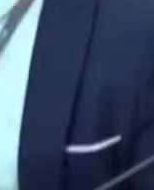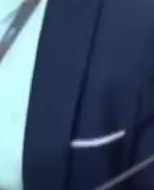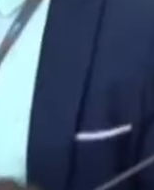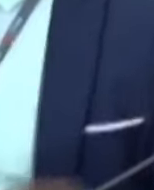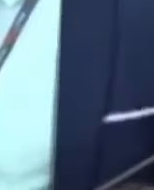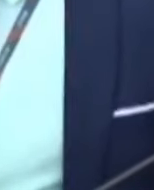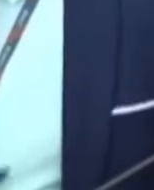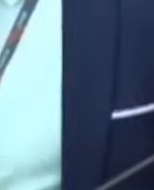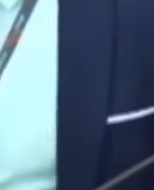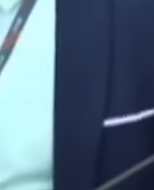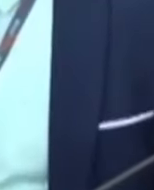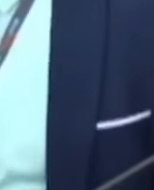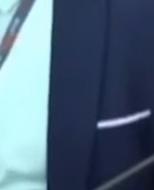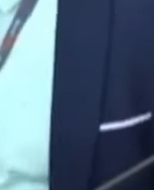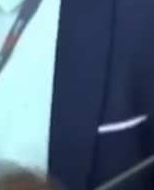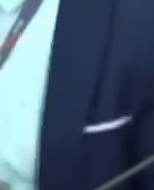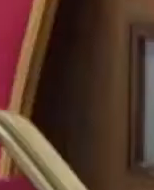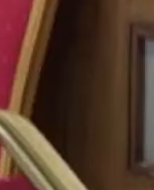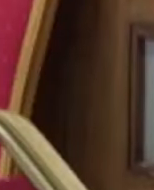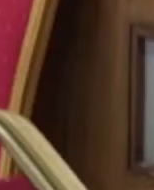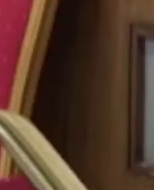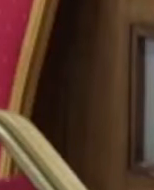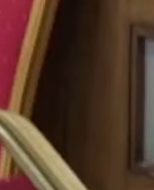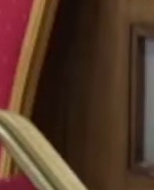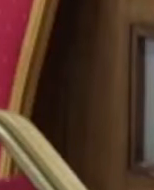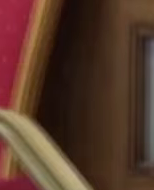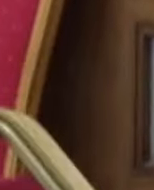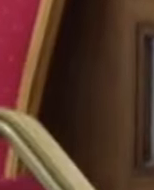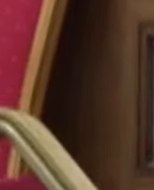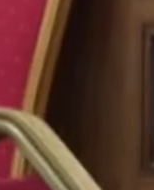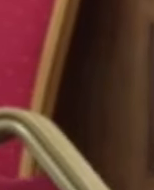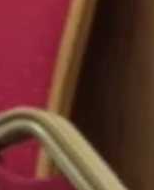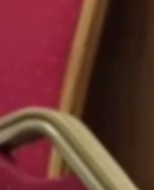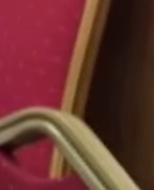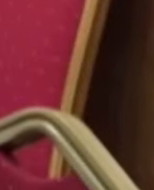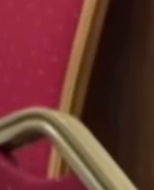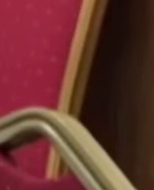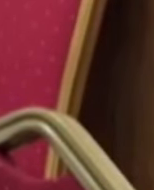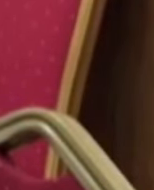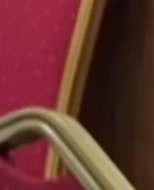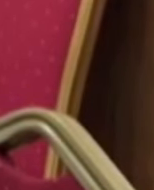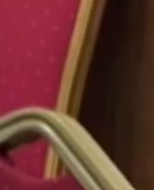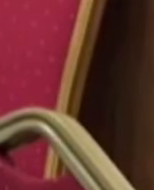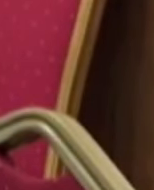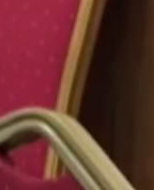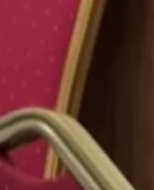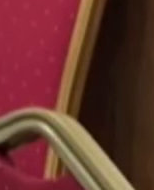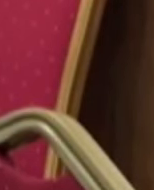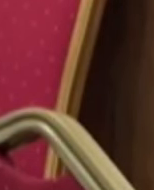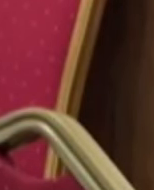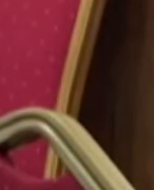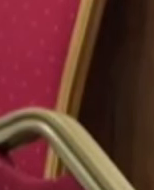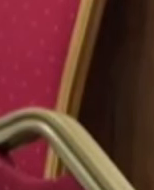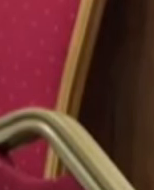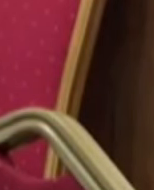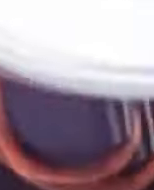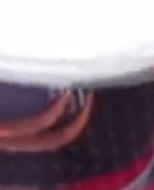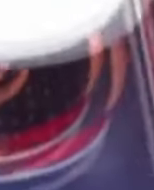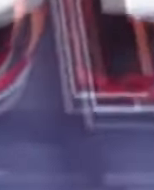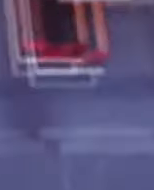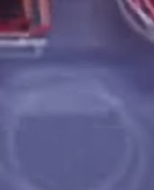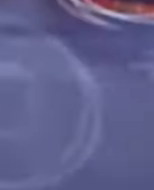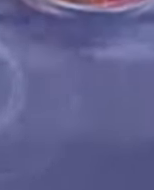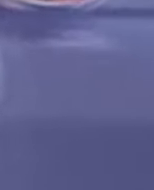mirimu. Abotudde ebyama. Requested for a budget allocation of 1 billion shillings.